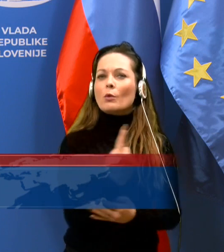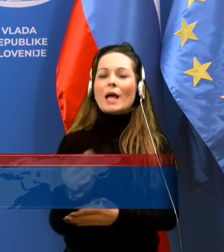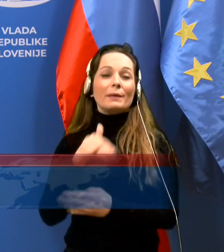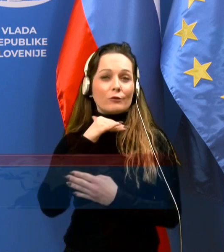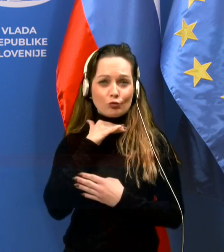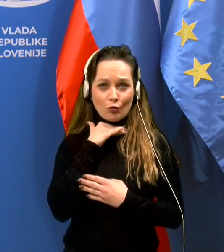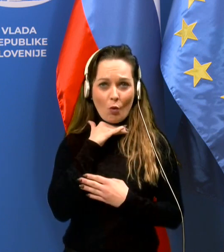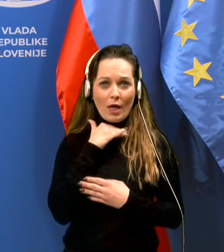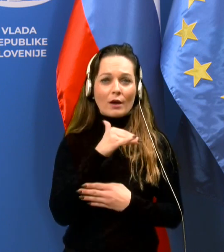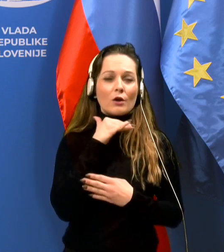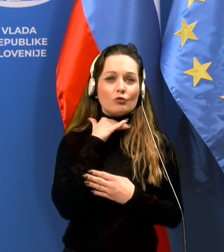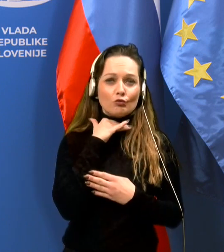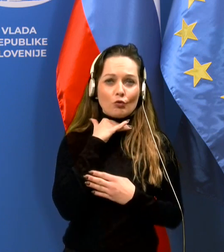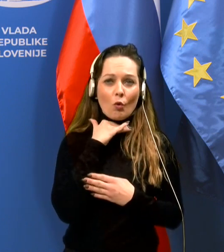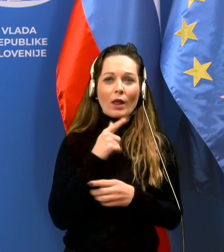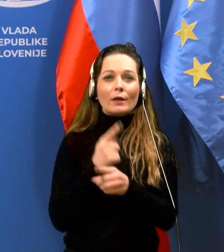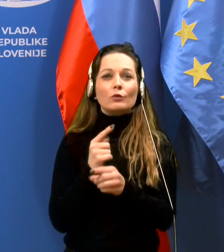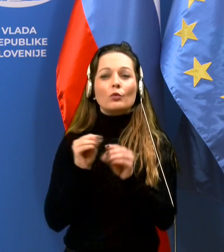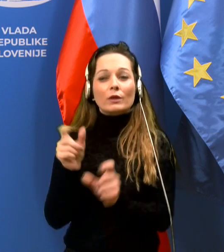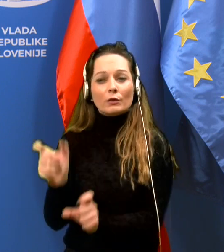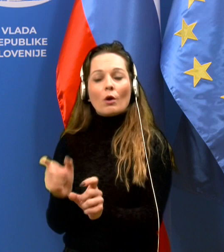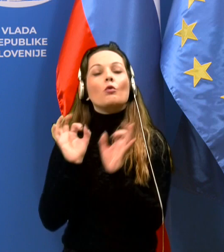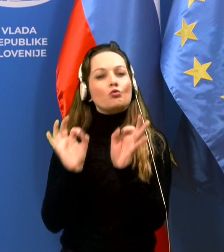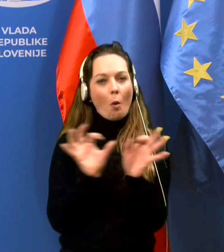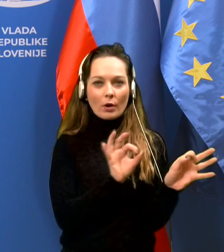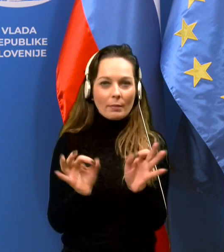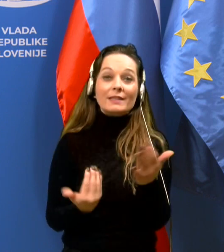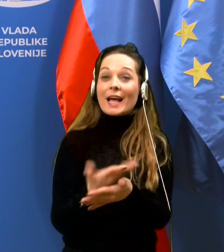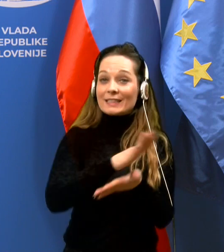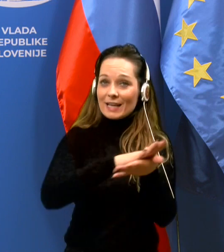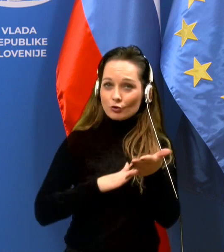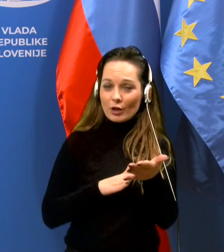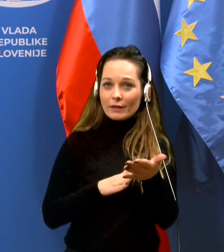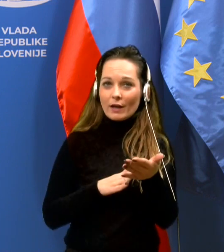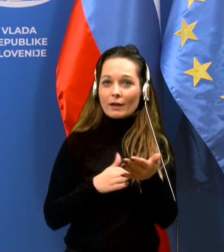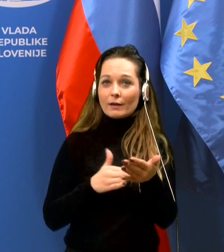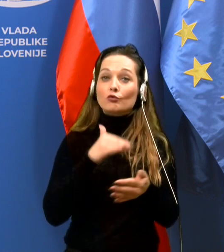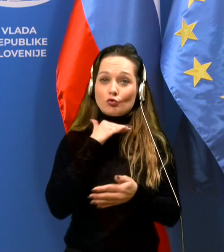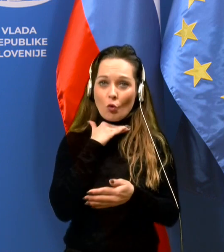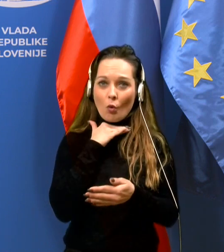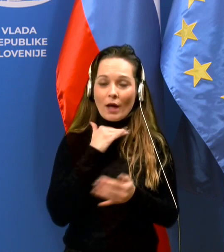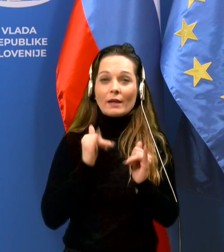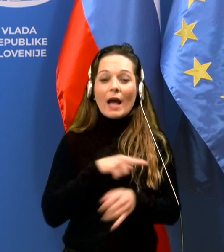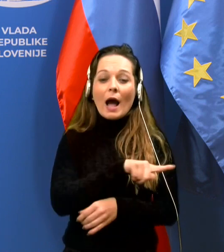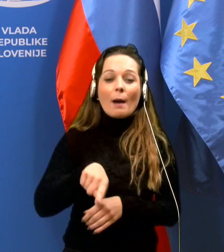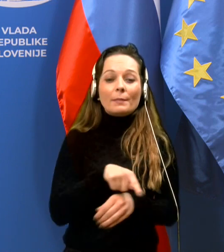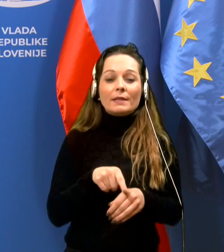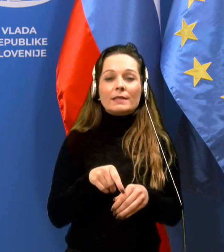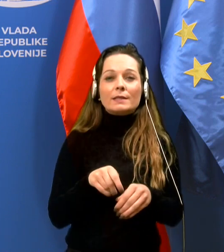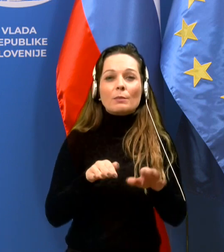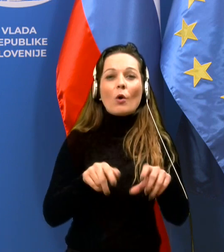šol, šole in učitelji dobro pripravljeni za začetek pouka, smo v